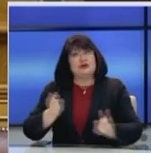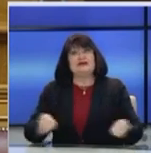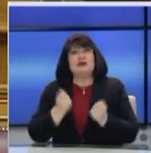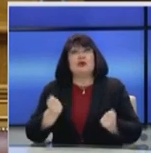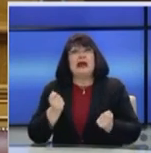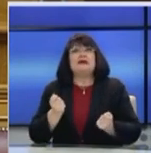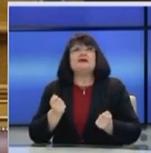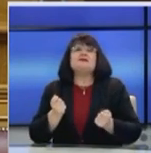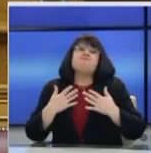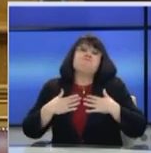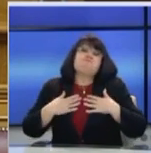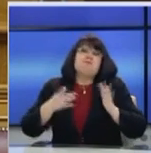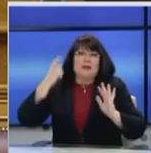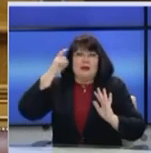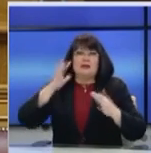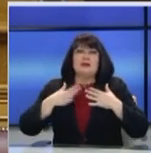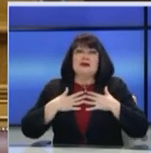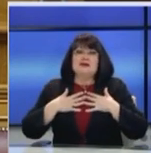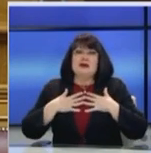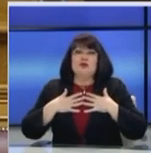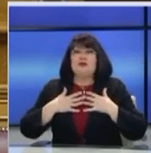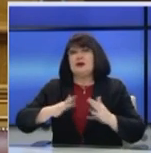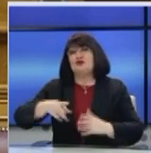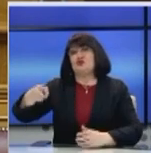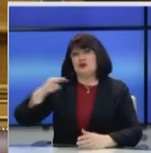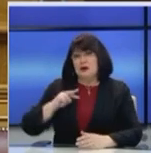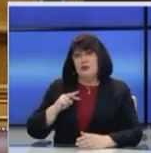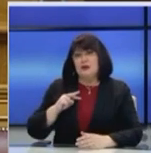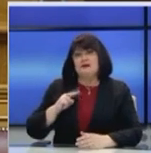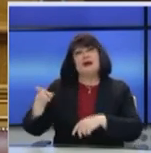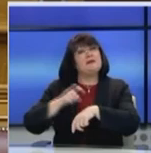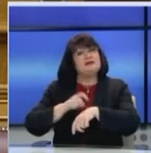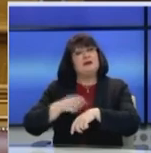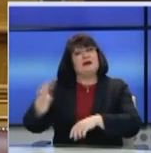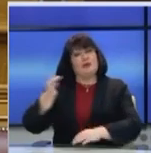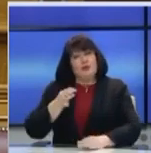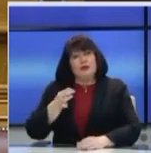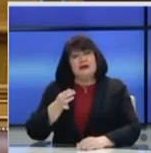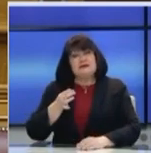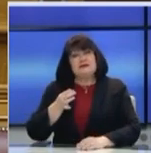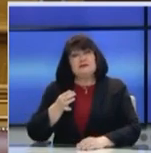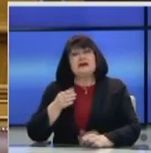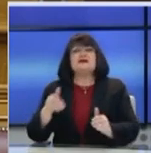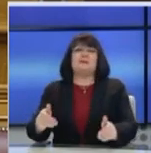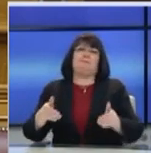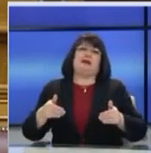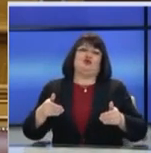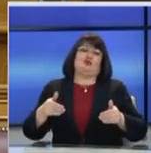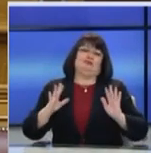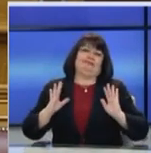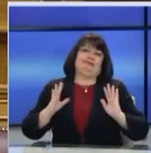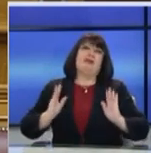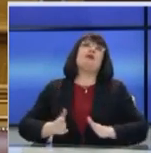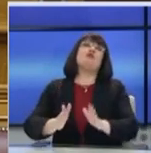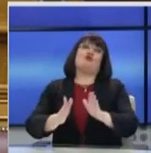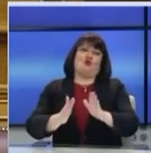να το κάνατε και για λόγους που φαντάζομαι ότι θα θέλετε να διευκρινίσετε κάποια στιγμή, επιλέξατε τελικά να